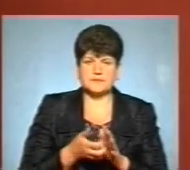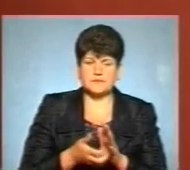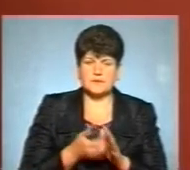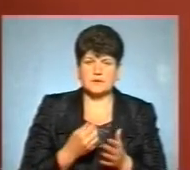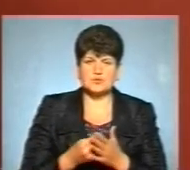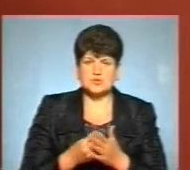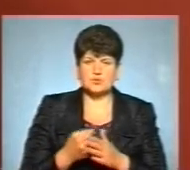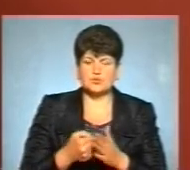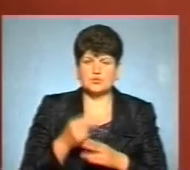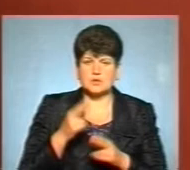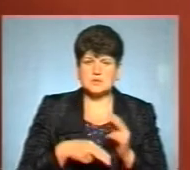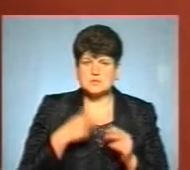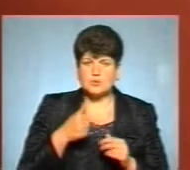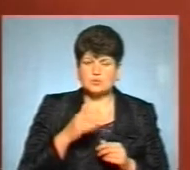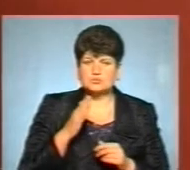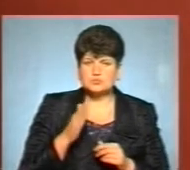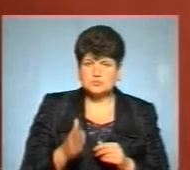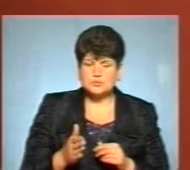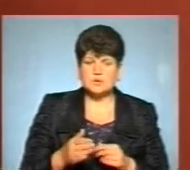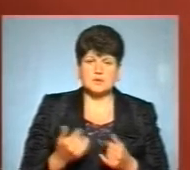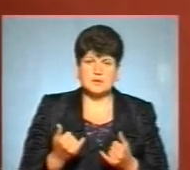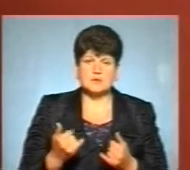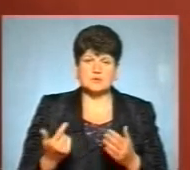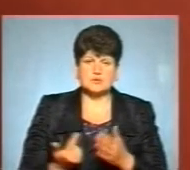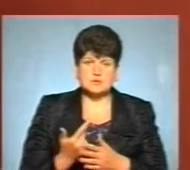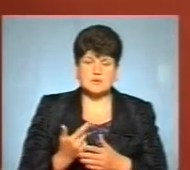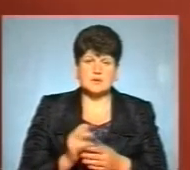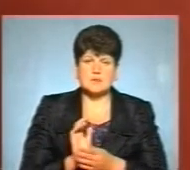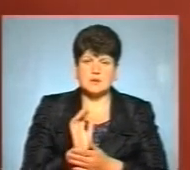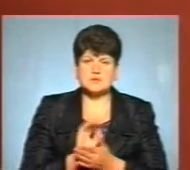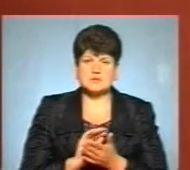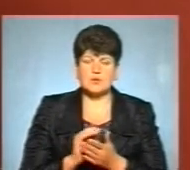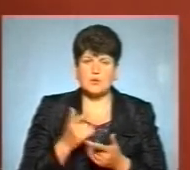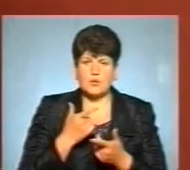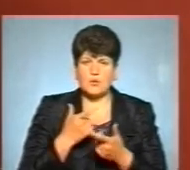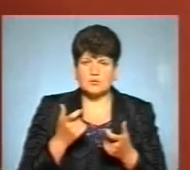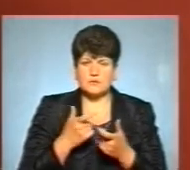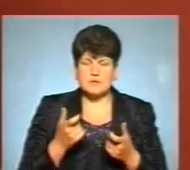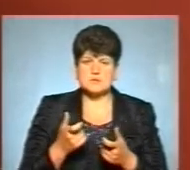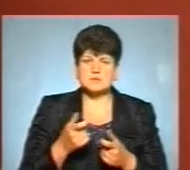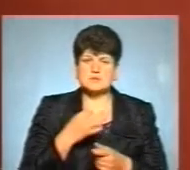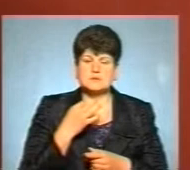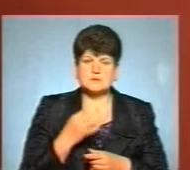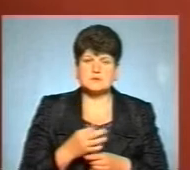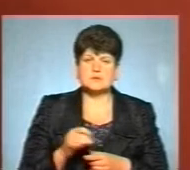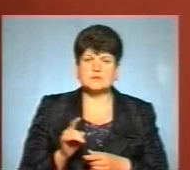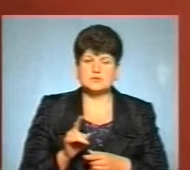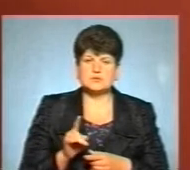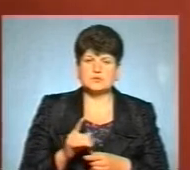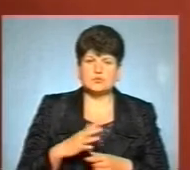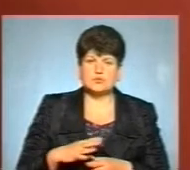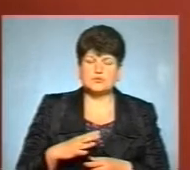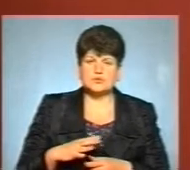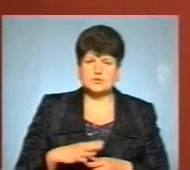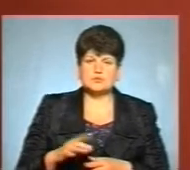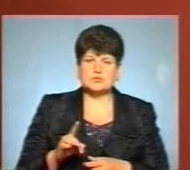кінця року становитиме. І знову ж таки на прес-конференції, відповідаючи на запитання, Денис Шмигаль сказав, що очікується,